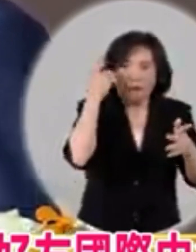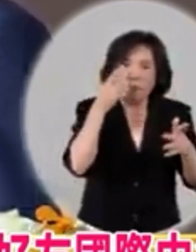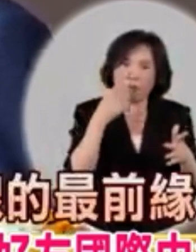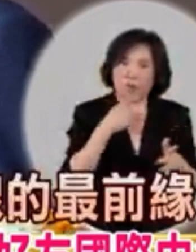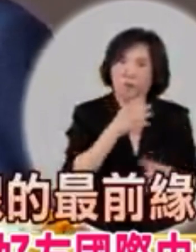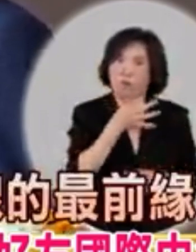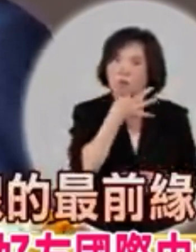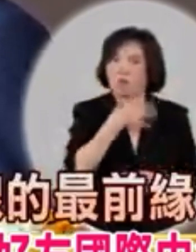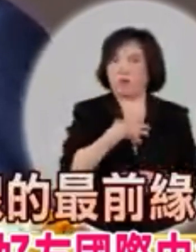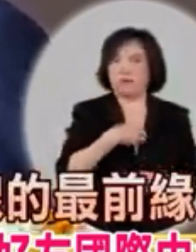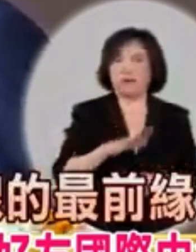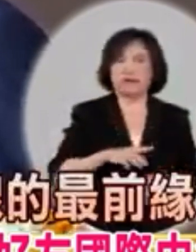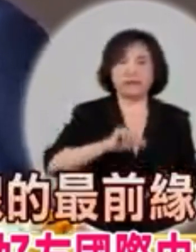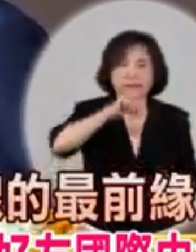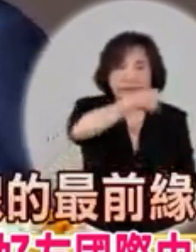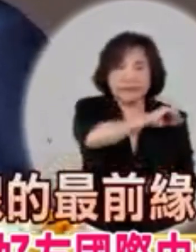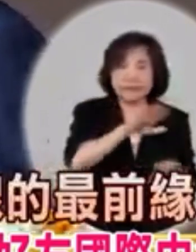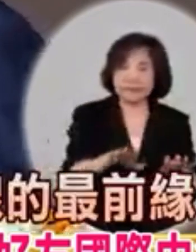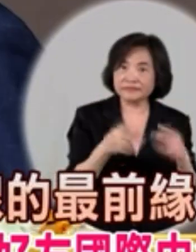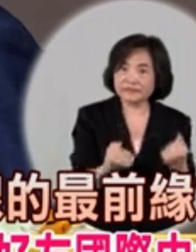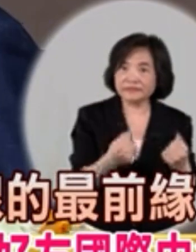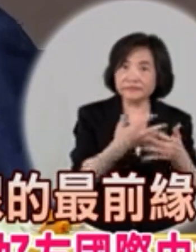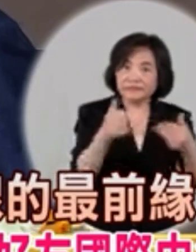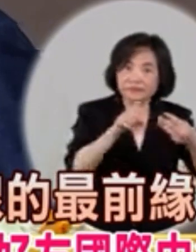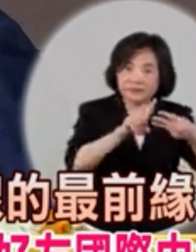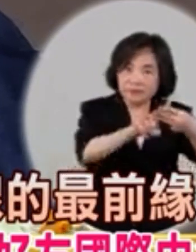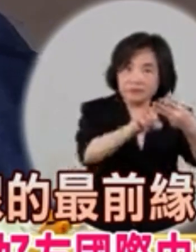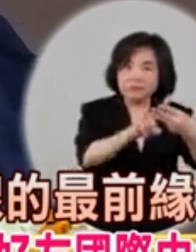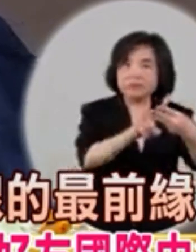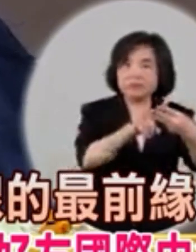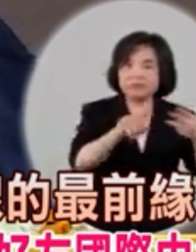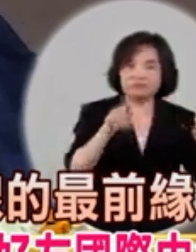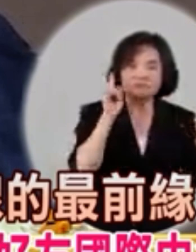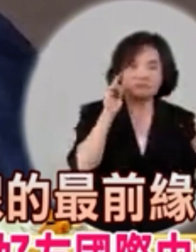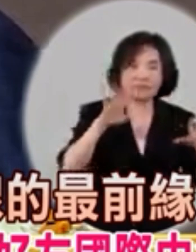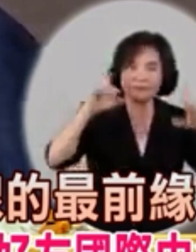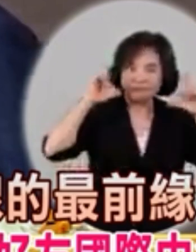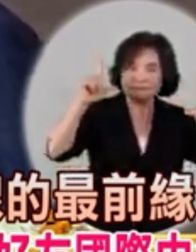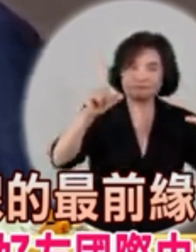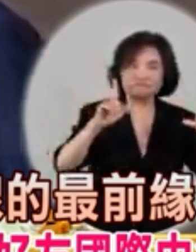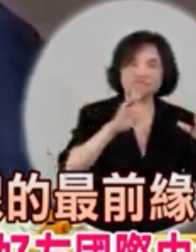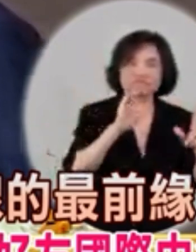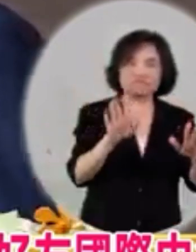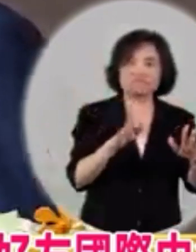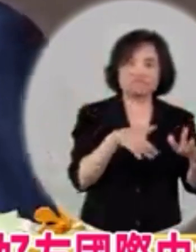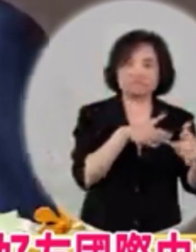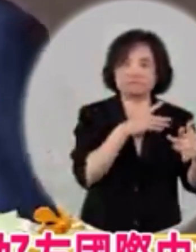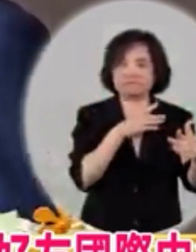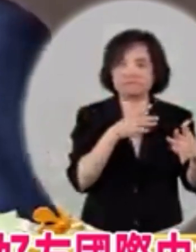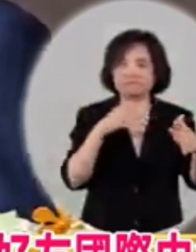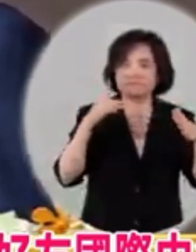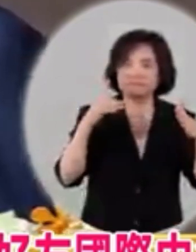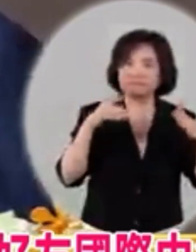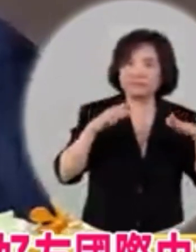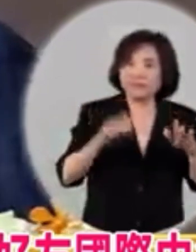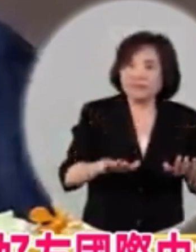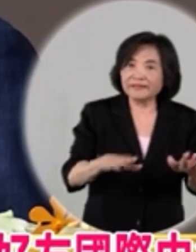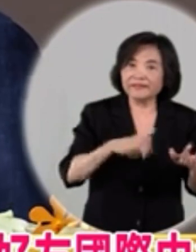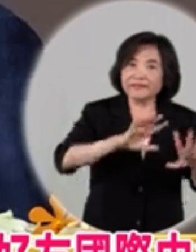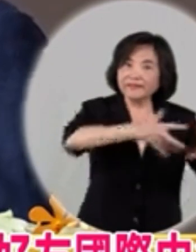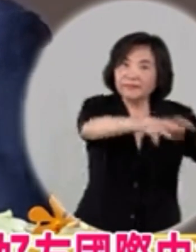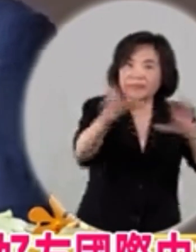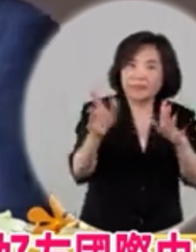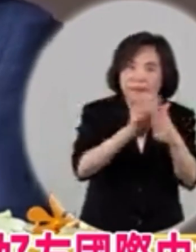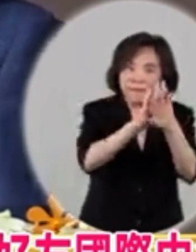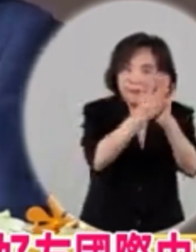湾正处于民主防线的最前沿。也因此，随着国际局势